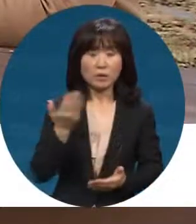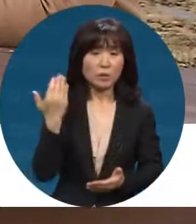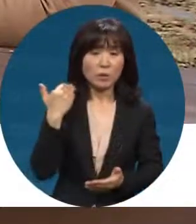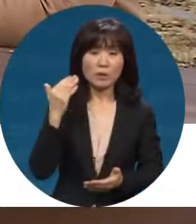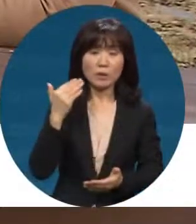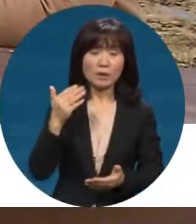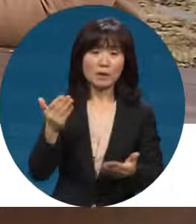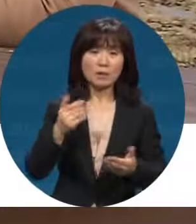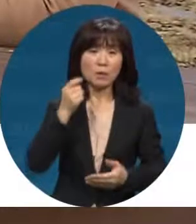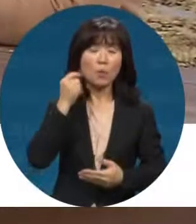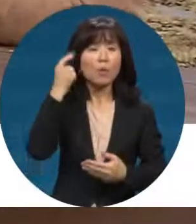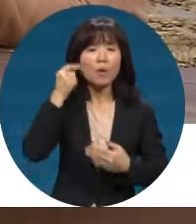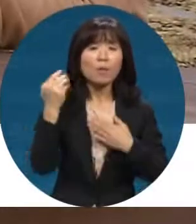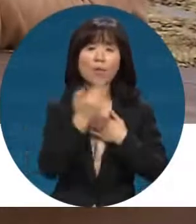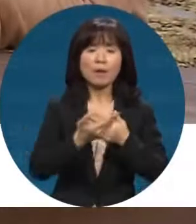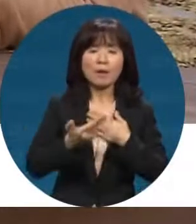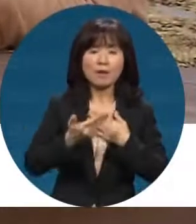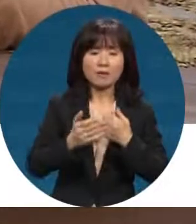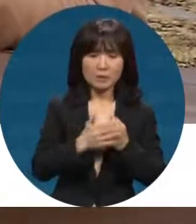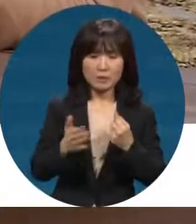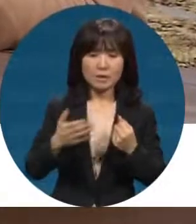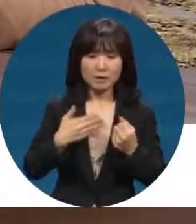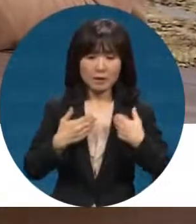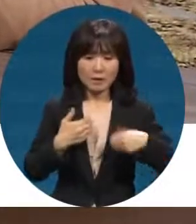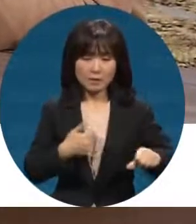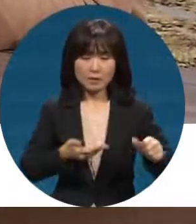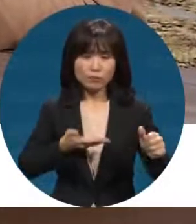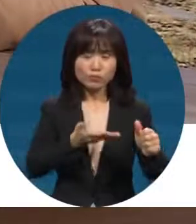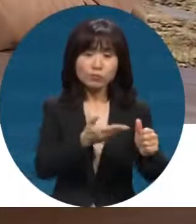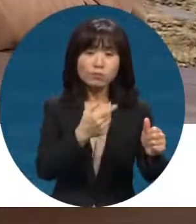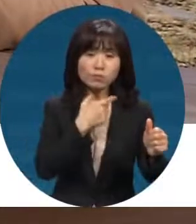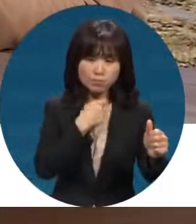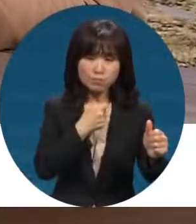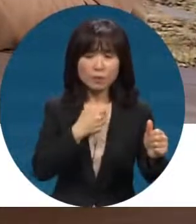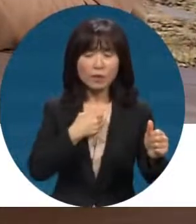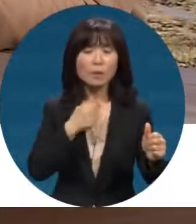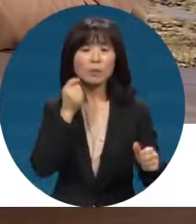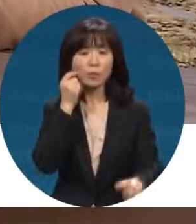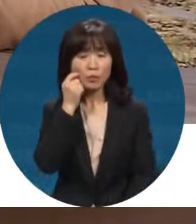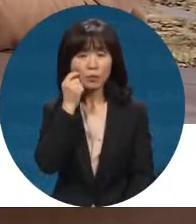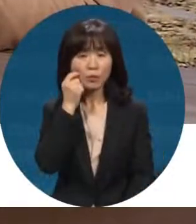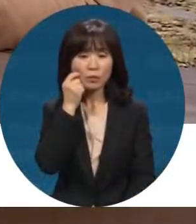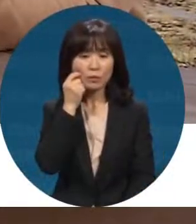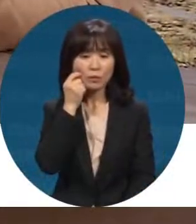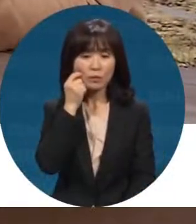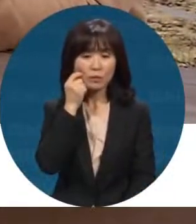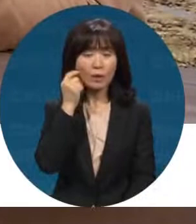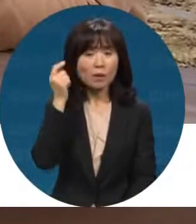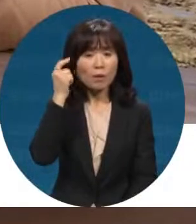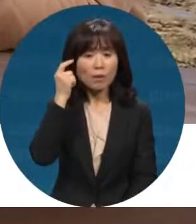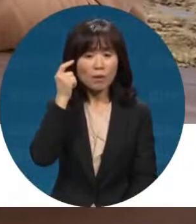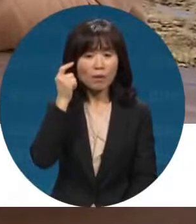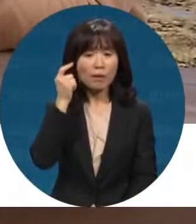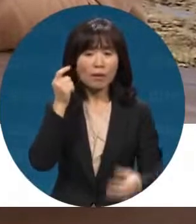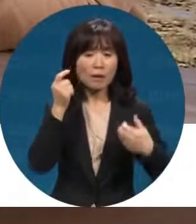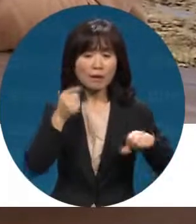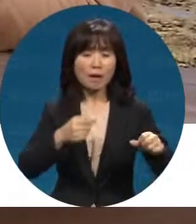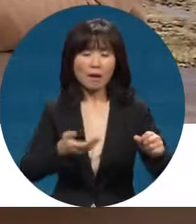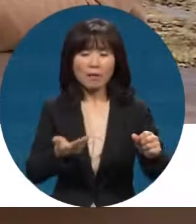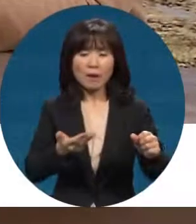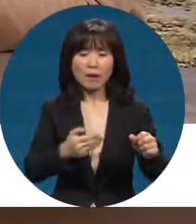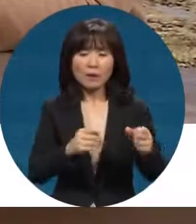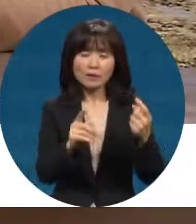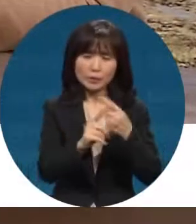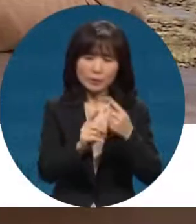하니까 아들한테 해주고 싶은 그거를 제가 많이 못해줬어요 아프기 때문에 그거 치료해